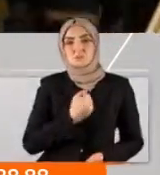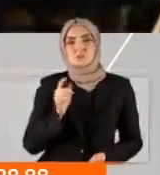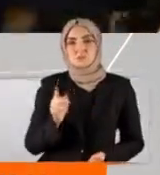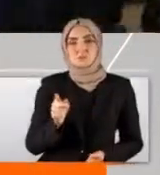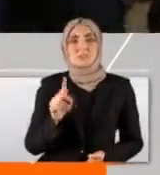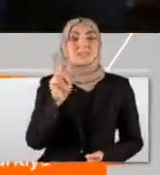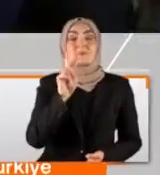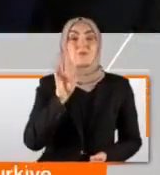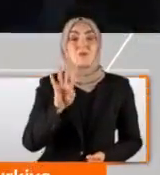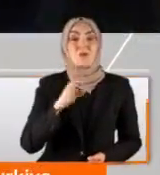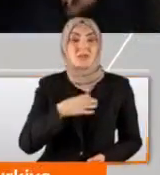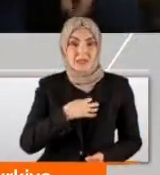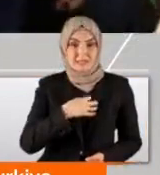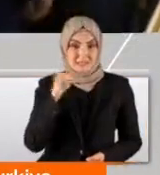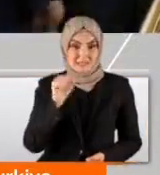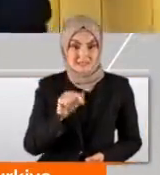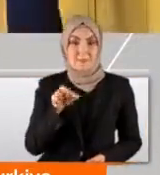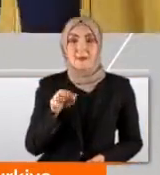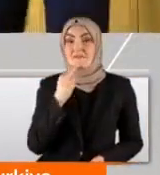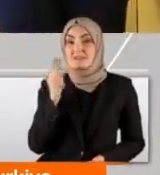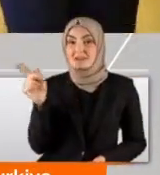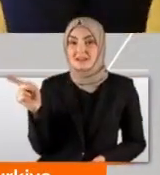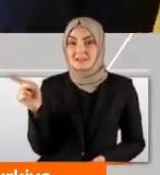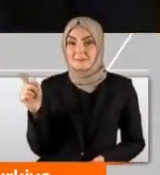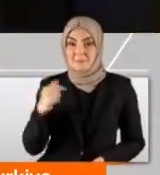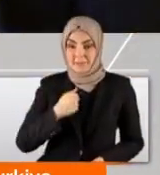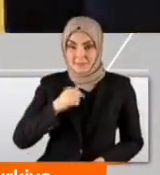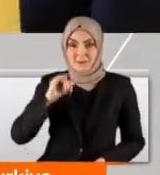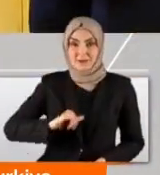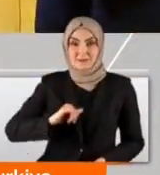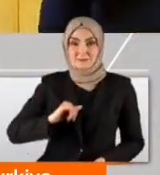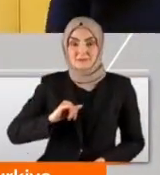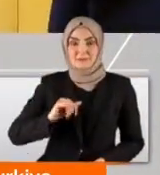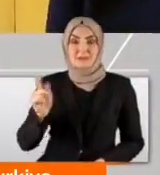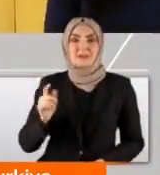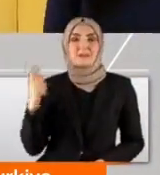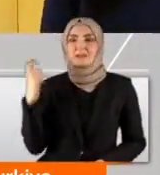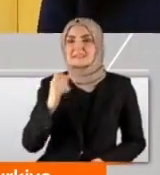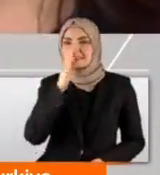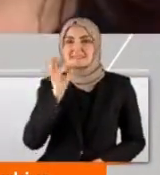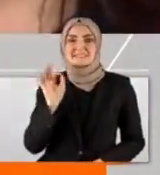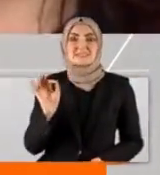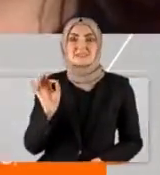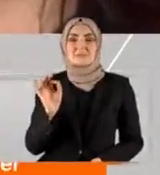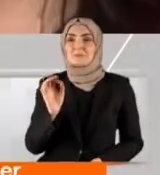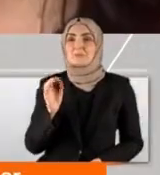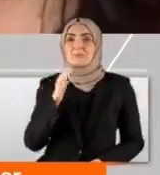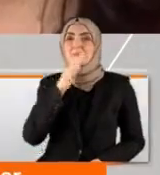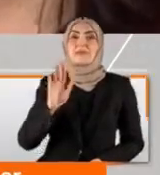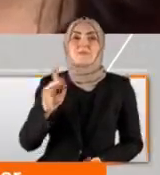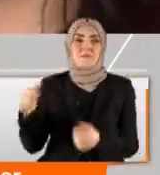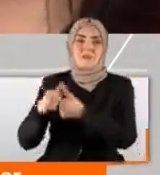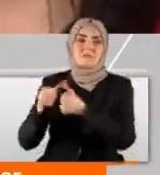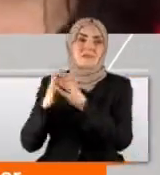Buldan benimle ilgili çıktı, faili meçhulcü olduğumu katil demedi de tarif etti. Eşimi faili meçhul